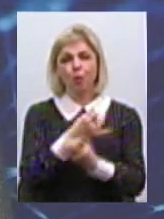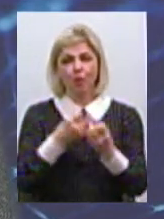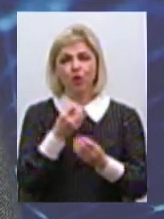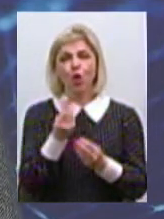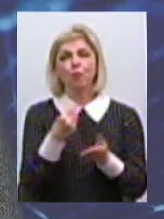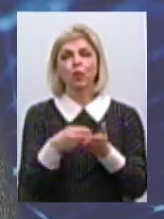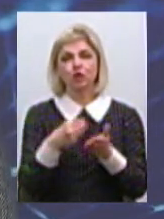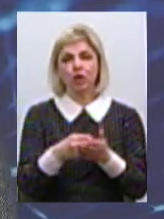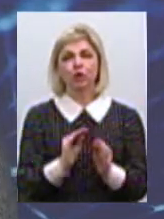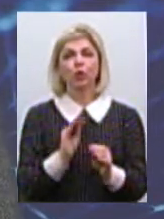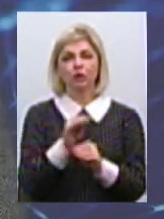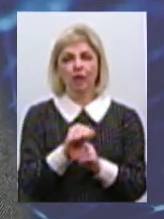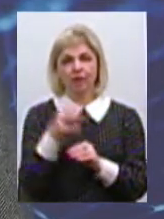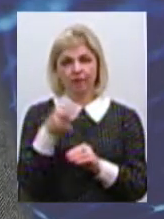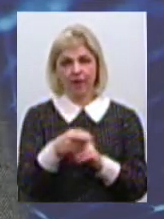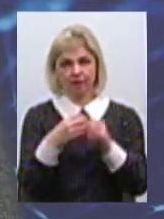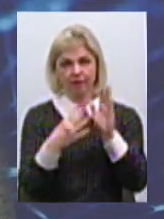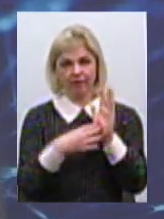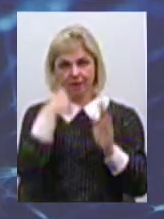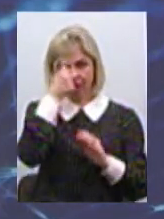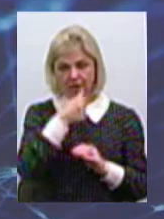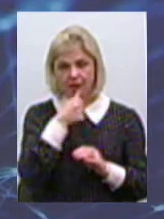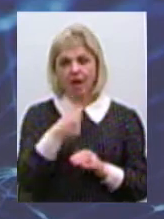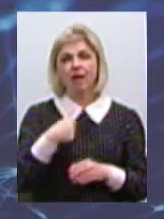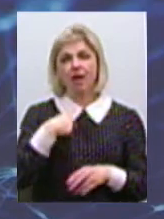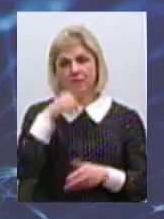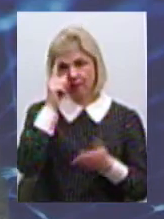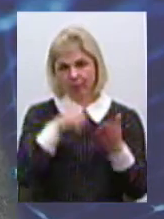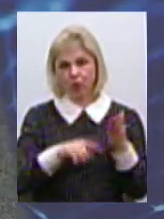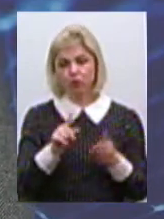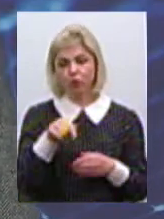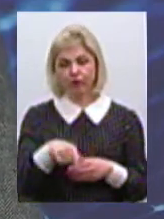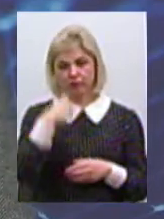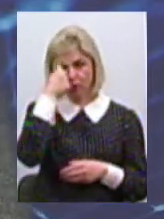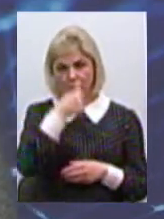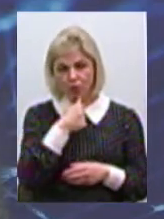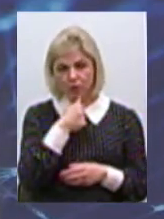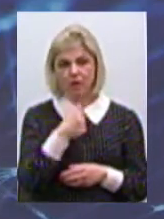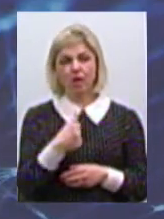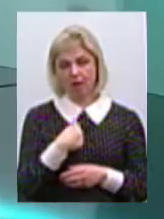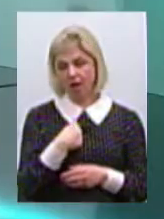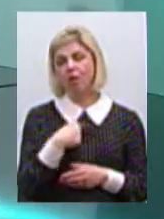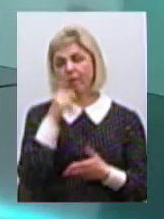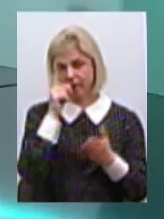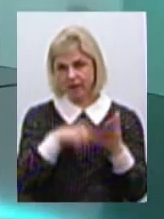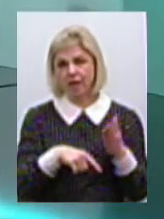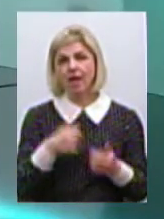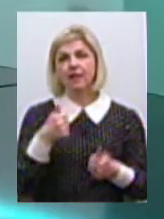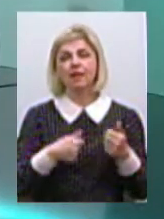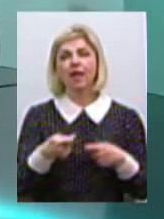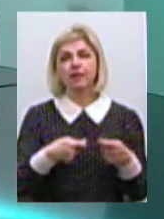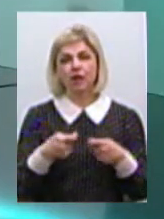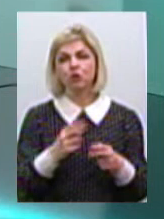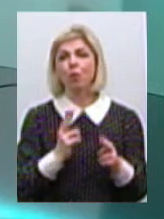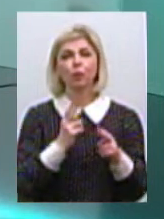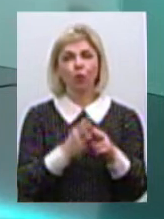на 2019 рік. Я запевнив, що у мене в цьому році, я чомусь впевнений, тендери, які